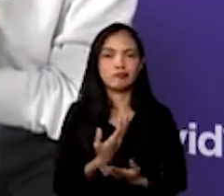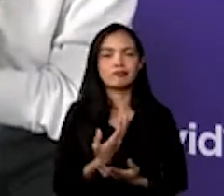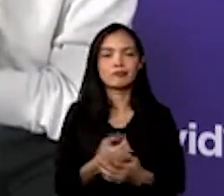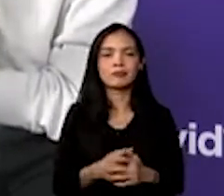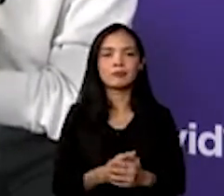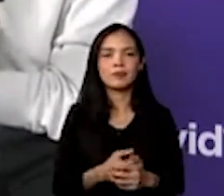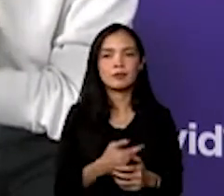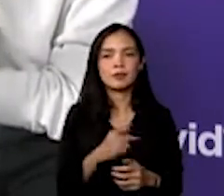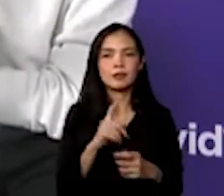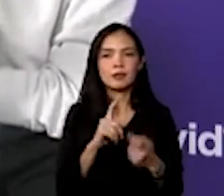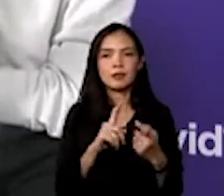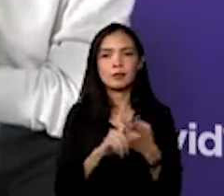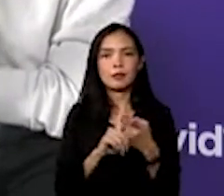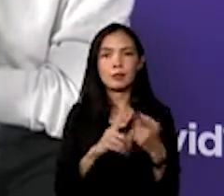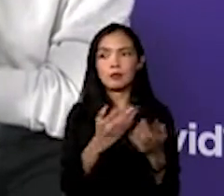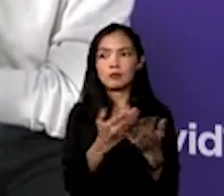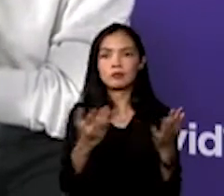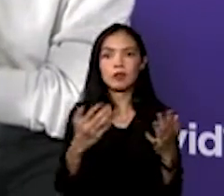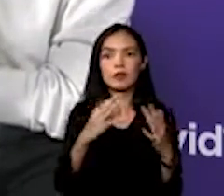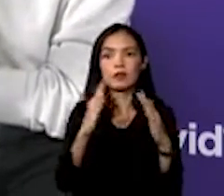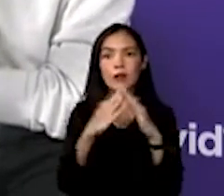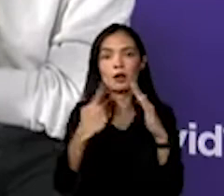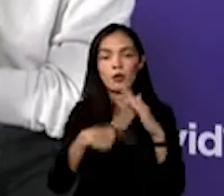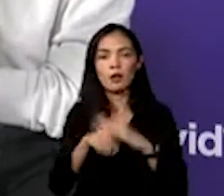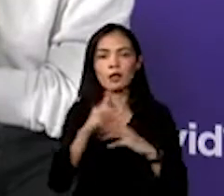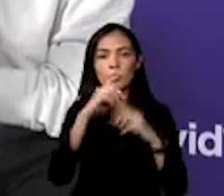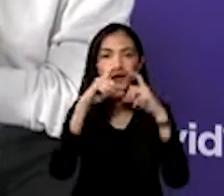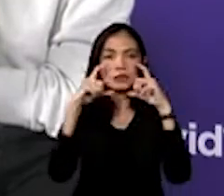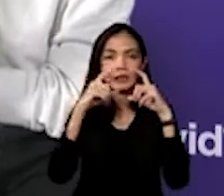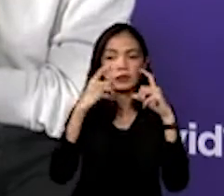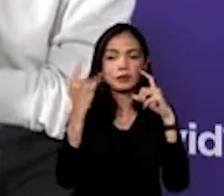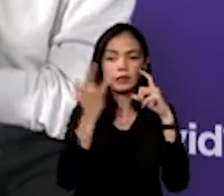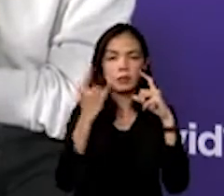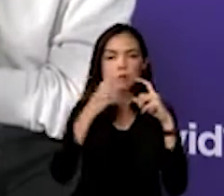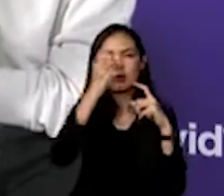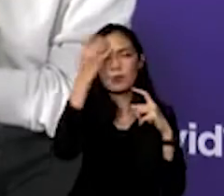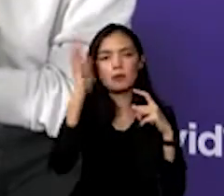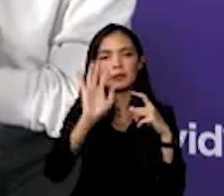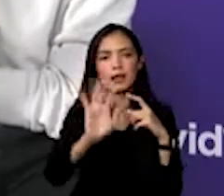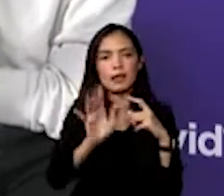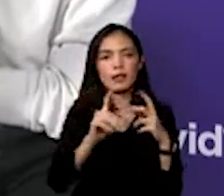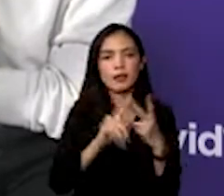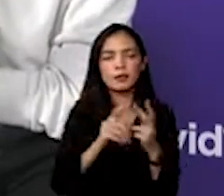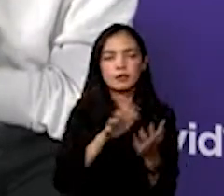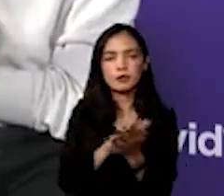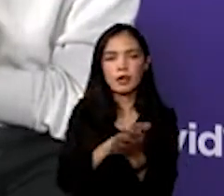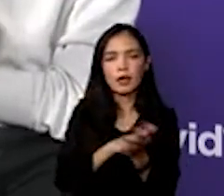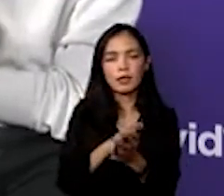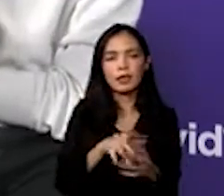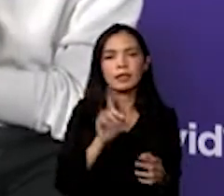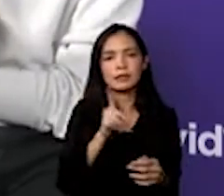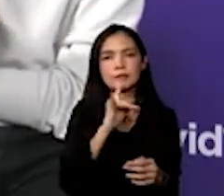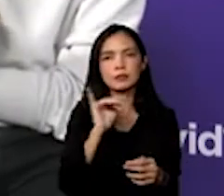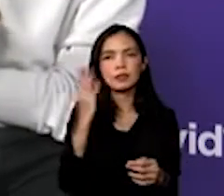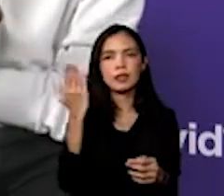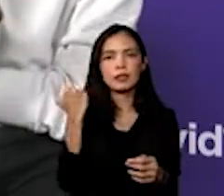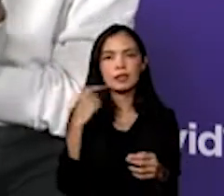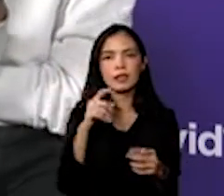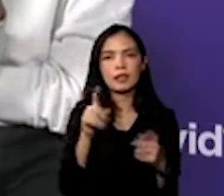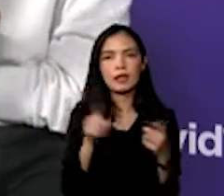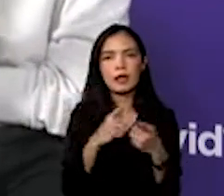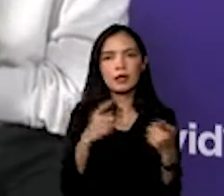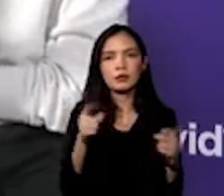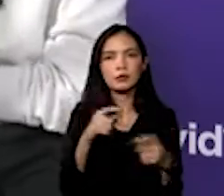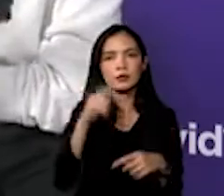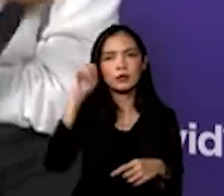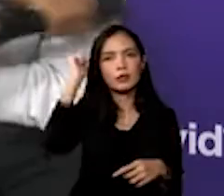banget kalau keluar rumah Jangan lupa pakai masker Oke Cuci tangan pakai sabun Ya seperti lagunya Padi Ingat pesan Ibu